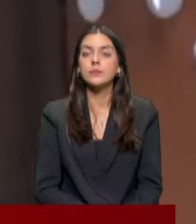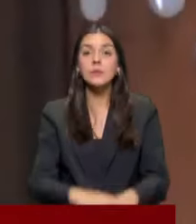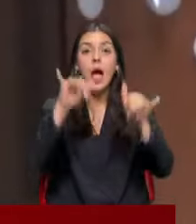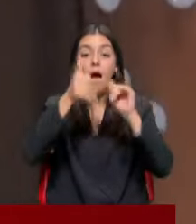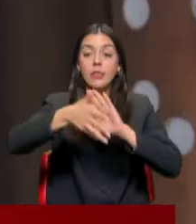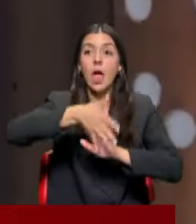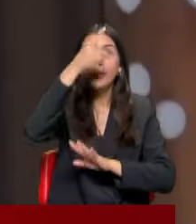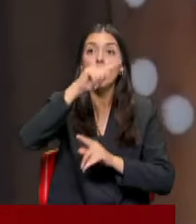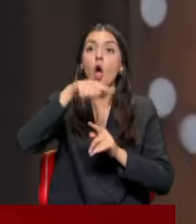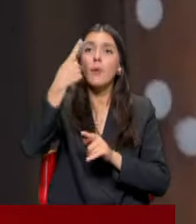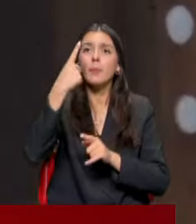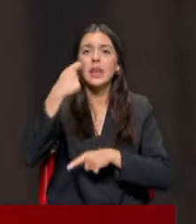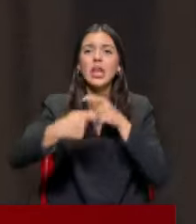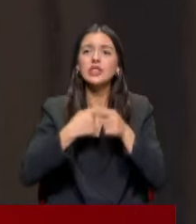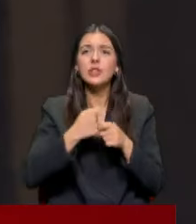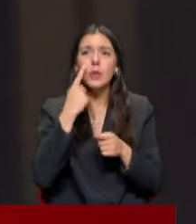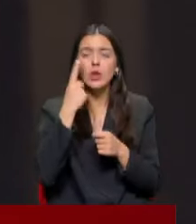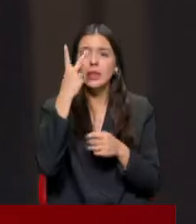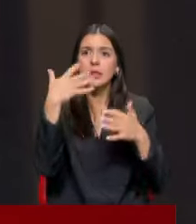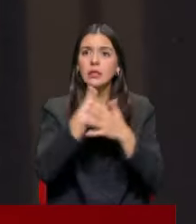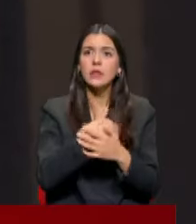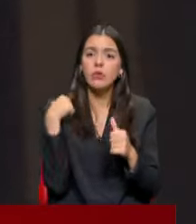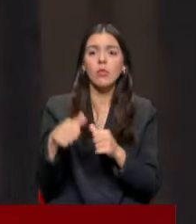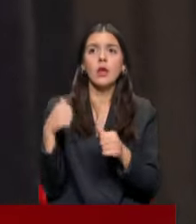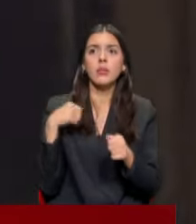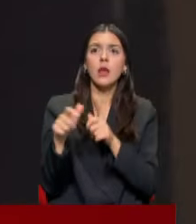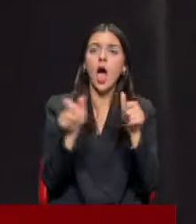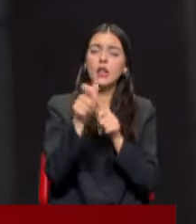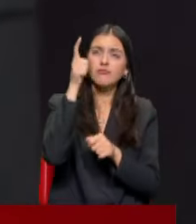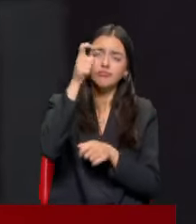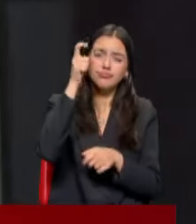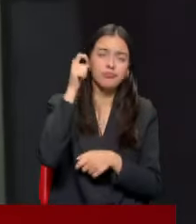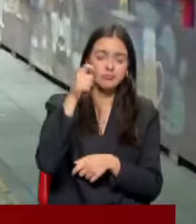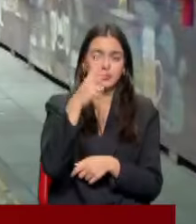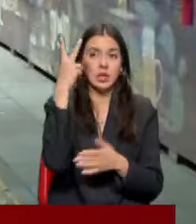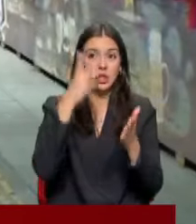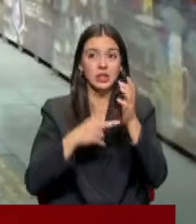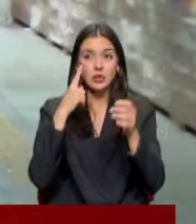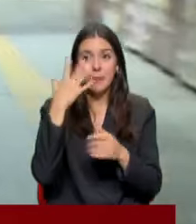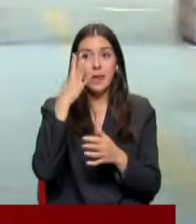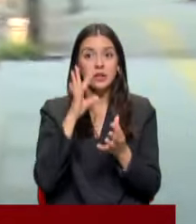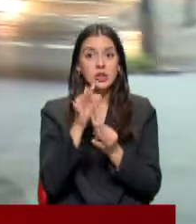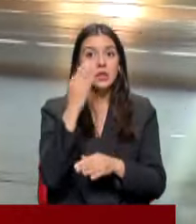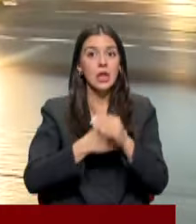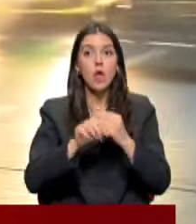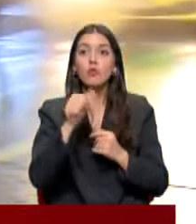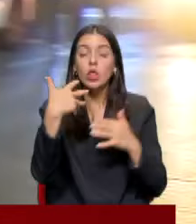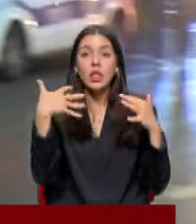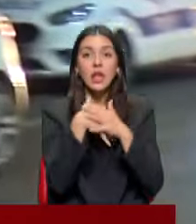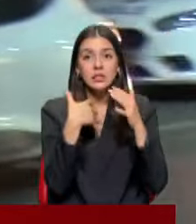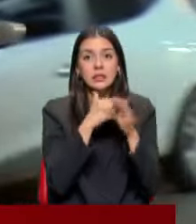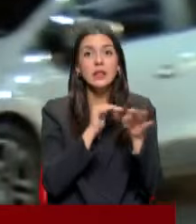Aynı binadaki diğer bir işletmeye de iki gece üst üste ateş açıldı. İkinci saldırı 5 kişinin yaralandığı günün